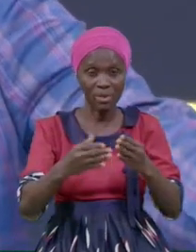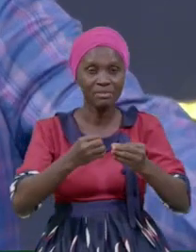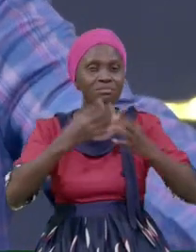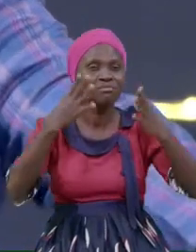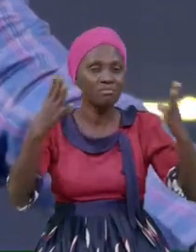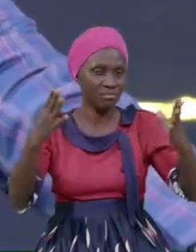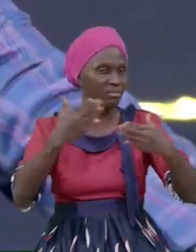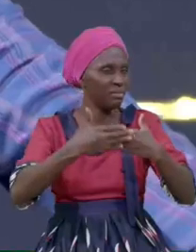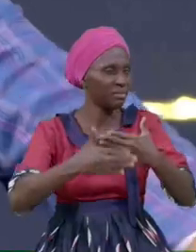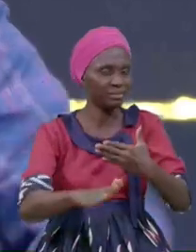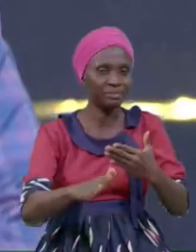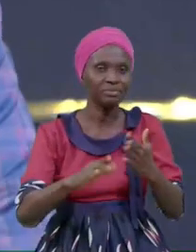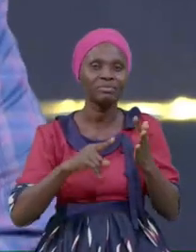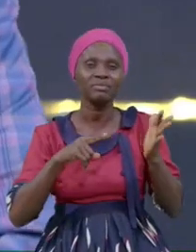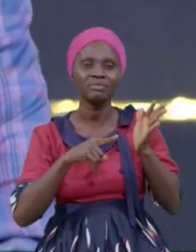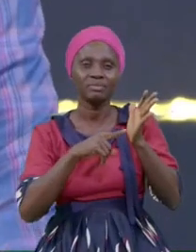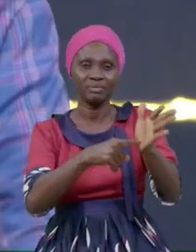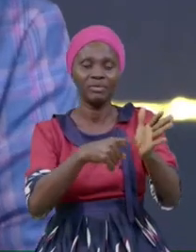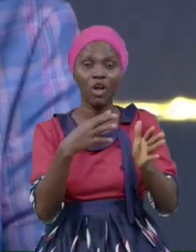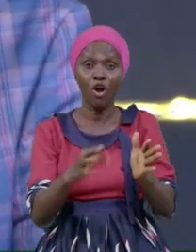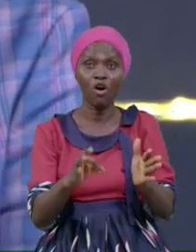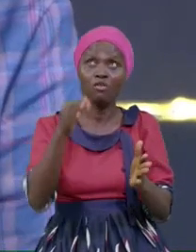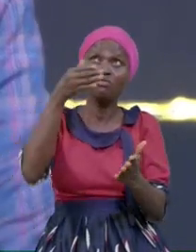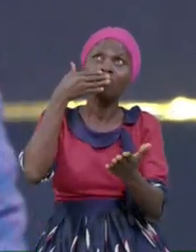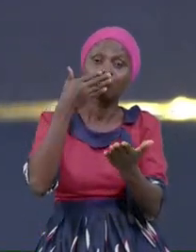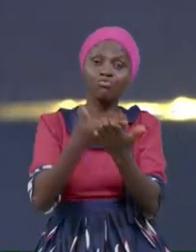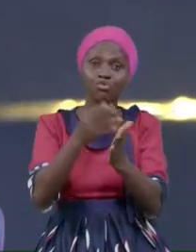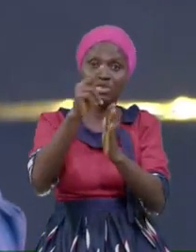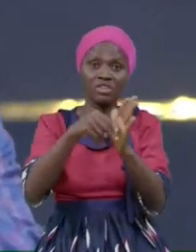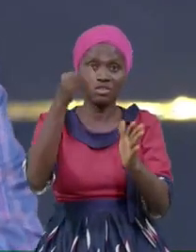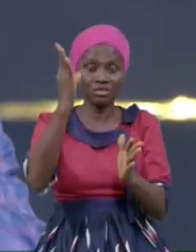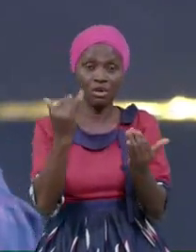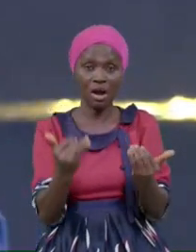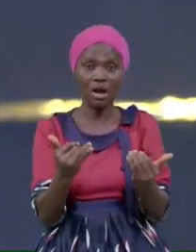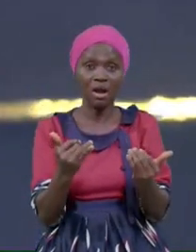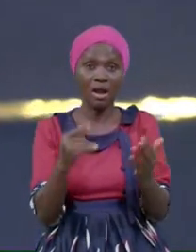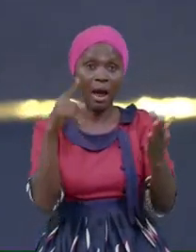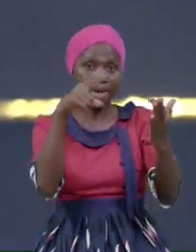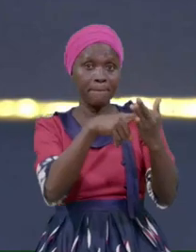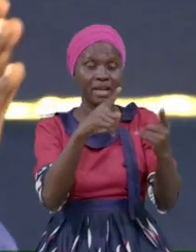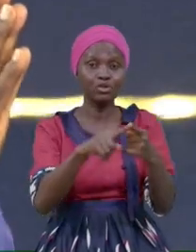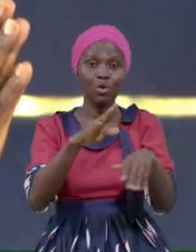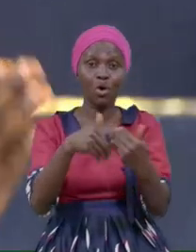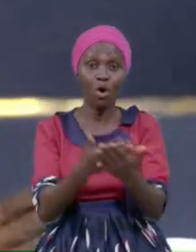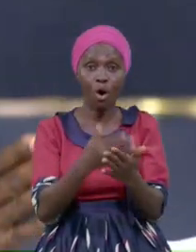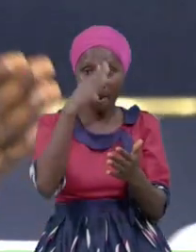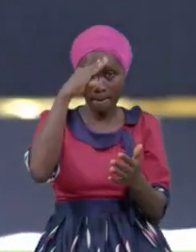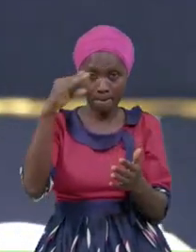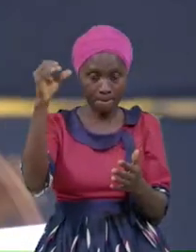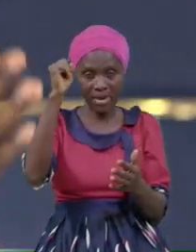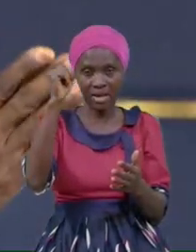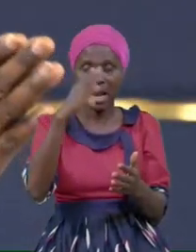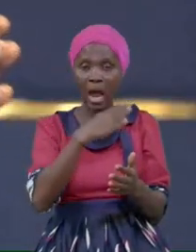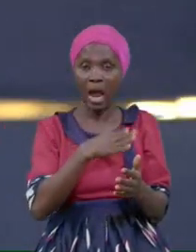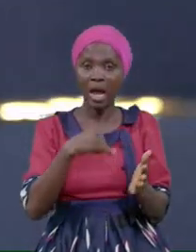la manifestation complète et excellente de la bonté de Dieu a été manifestée pour tous les hommes. Et